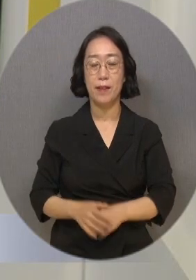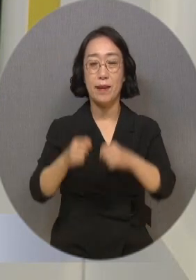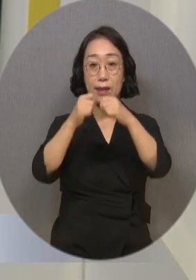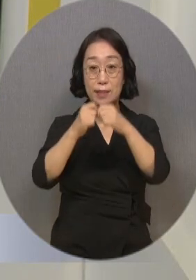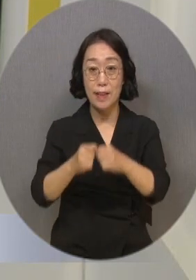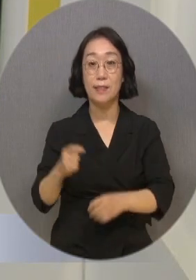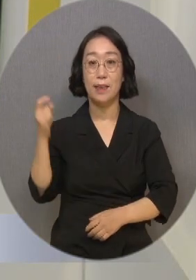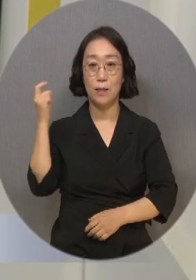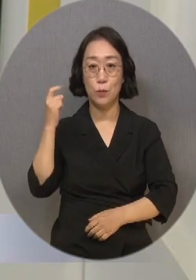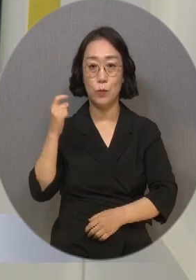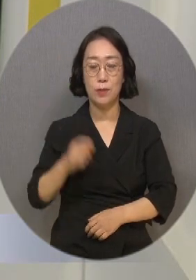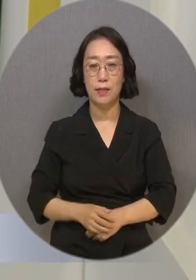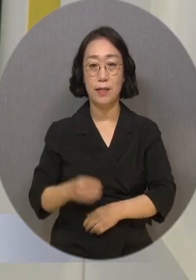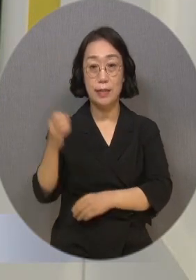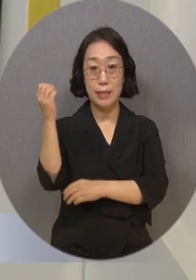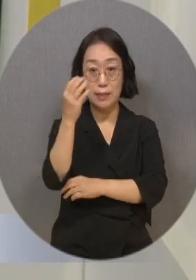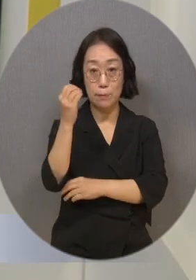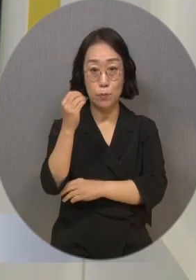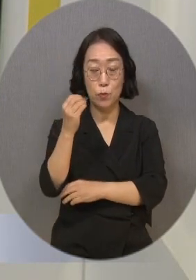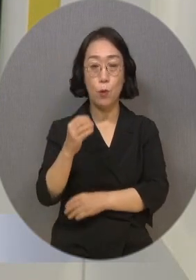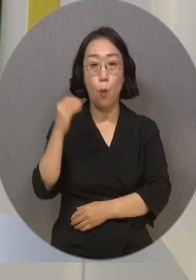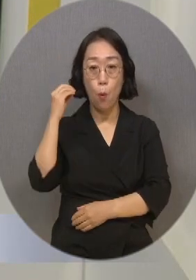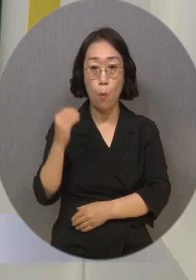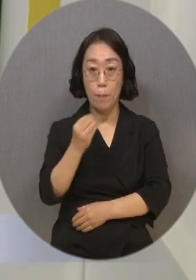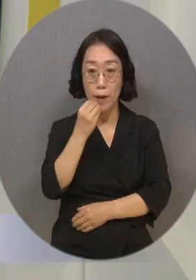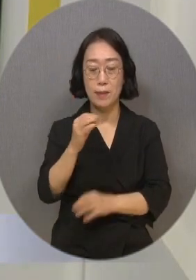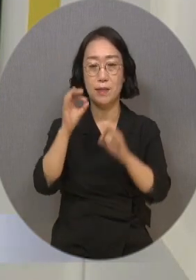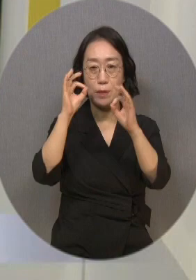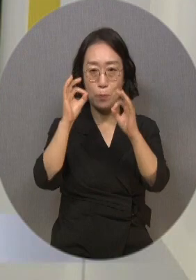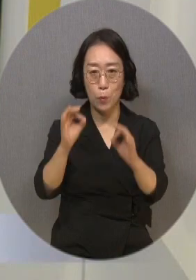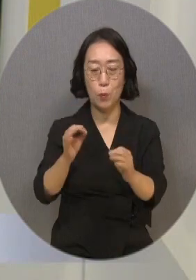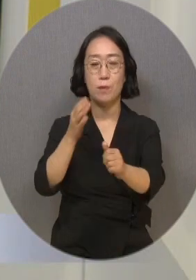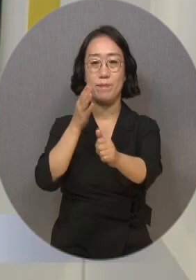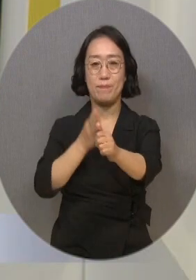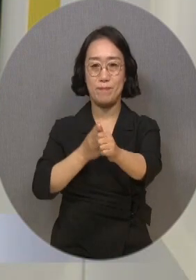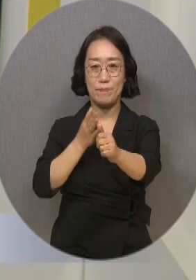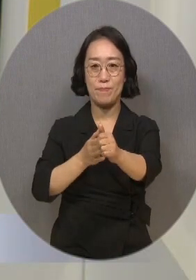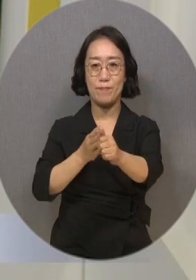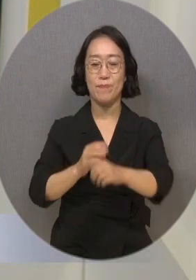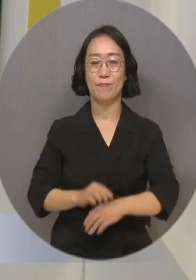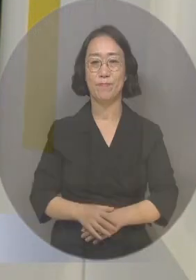더 자세한 뉴스는 장애인 신문과 웰페어뉴스 홈페이지를 통해 확인할 수 있습니다